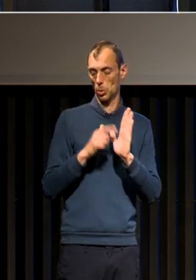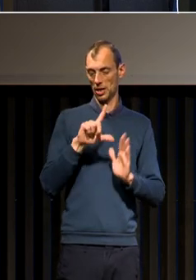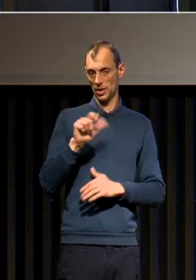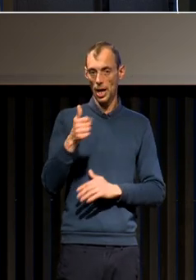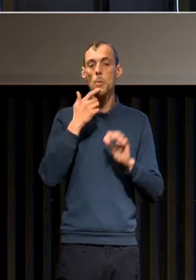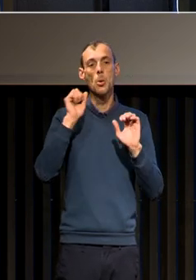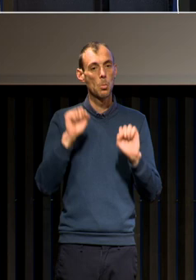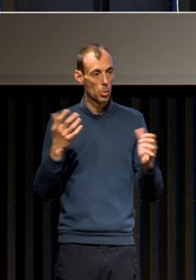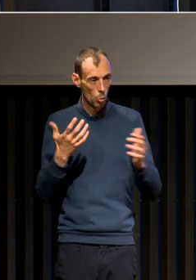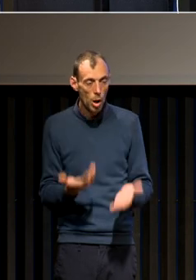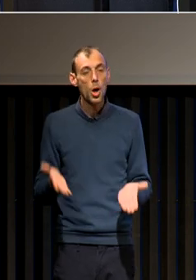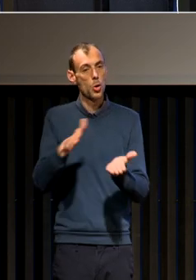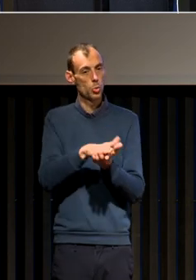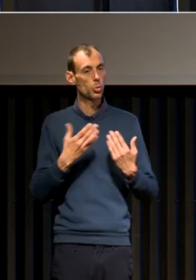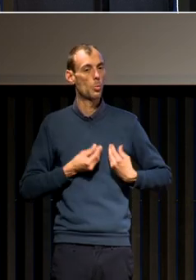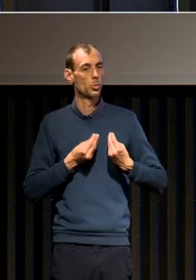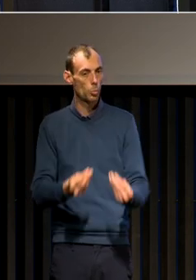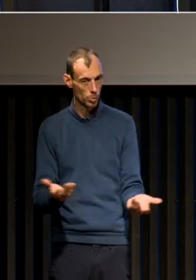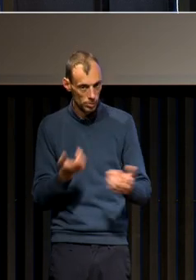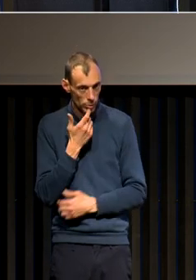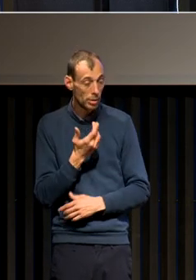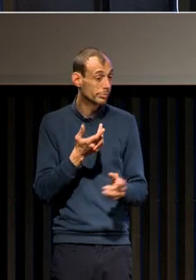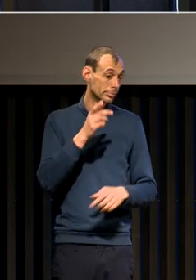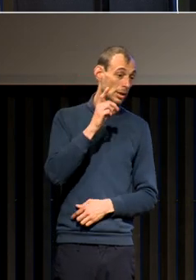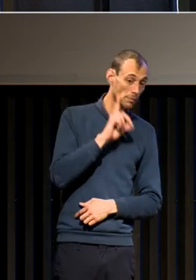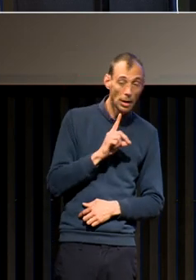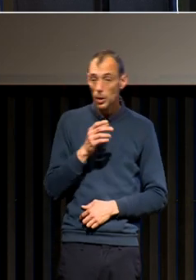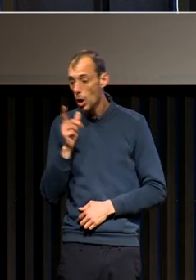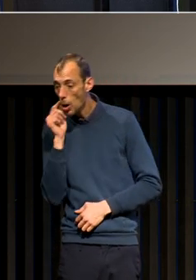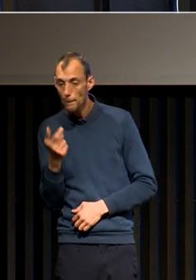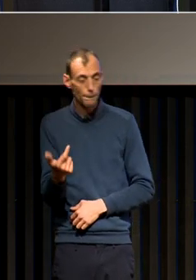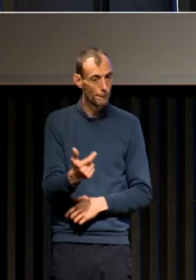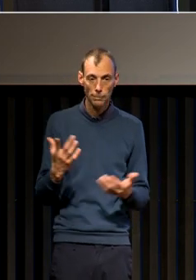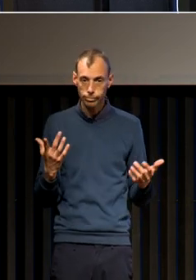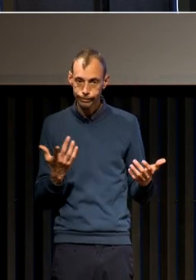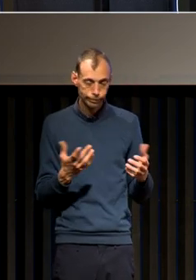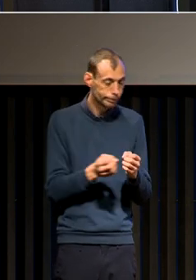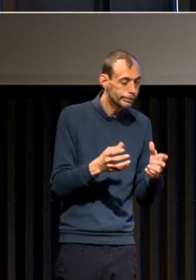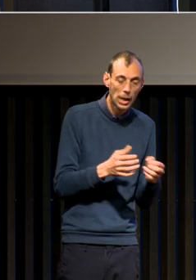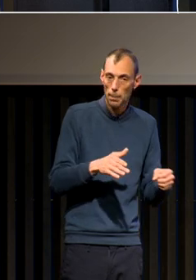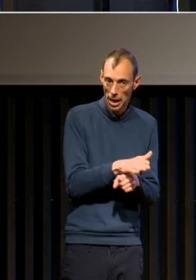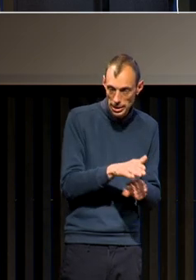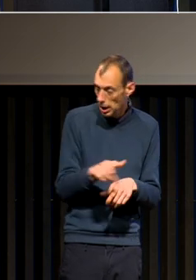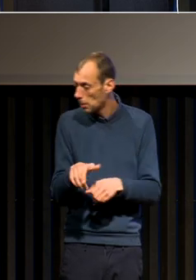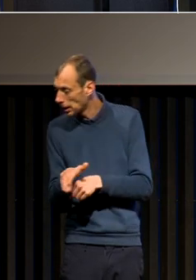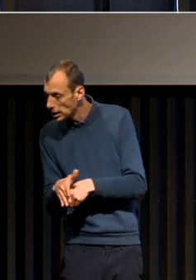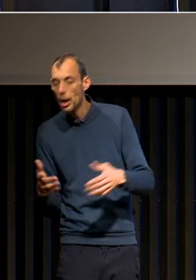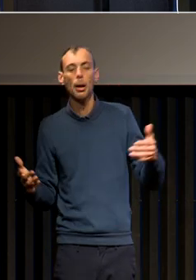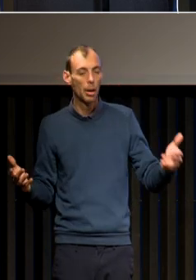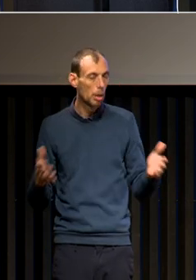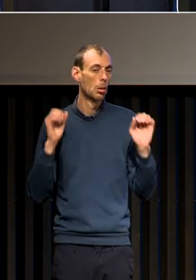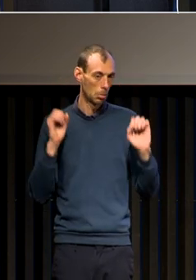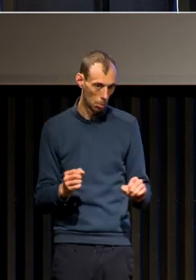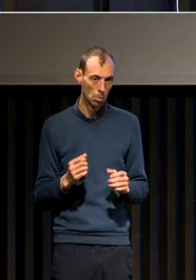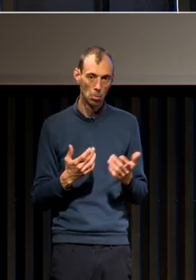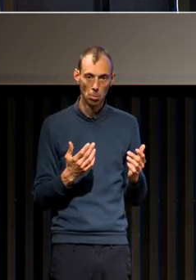doubles stérilités masculines et féminines. Jusqu'à présent, on ne devait faire que de l'accueil d'embryons. Maintenant, on peut faire du double don.